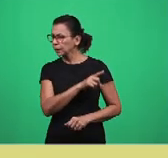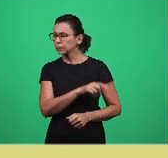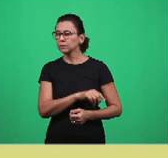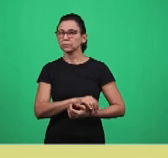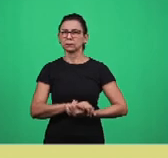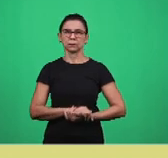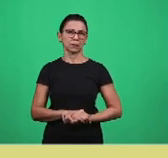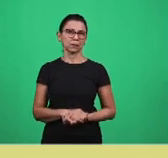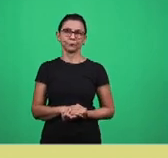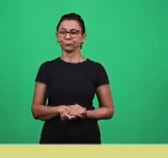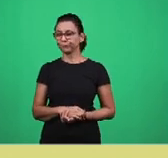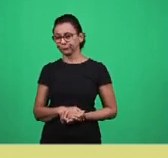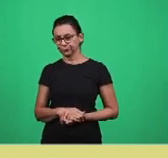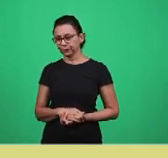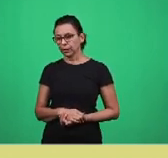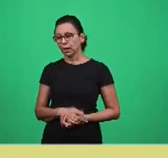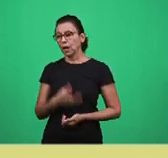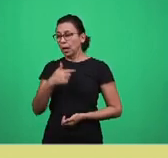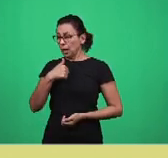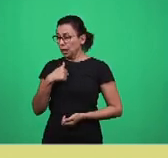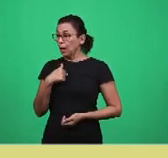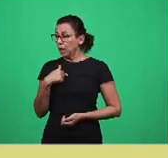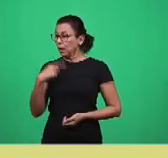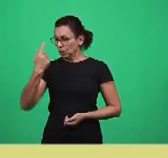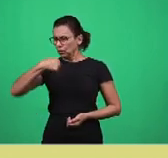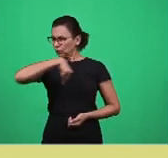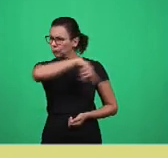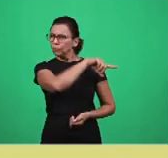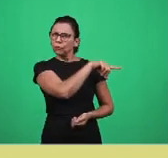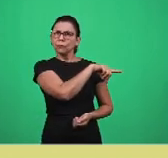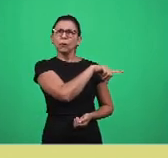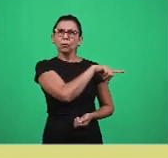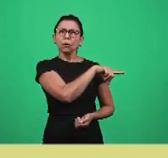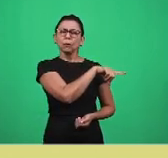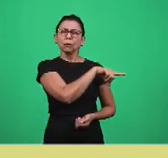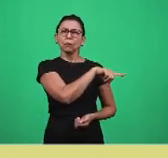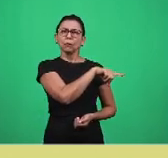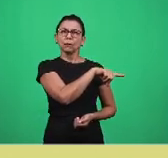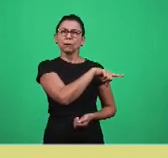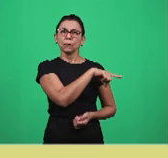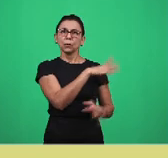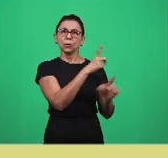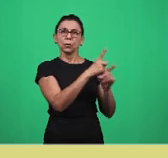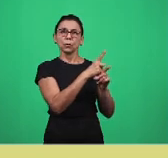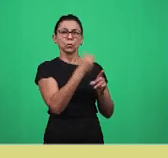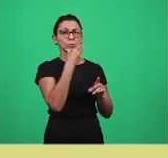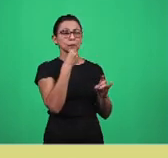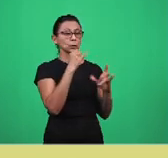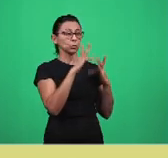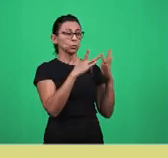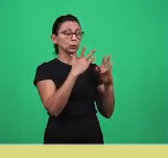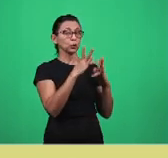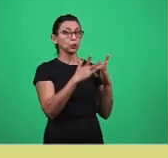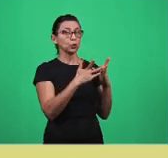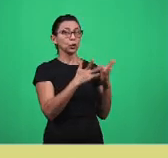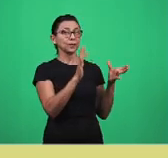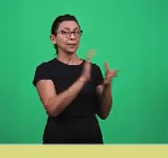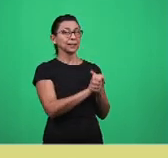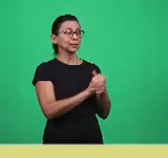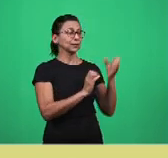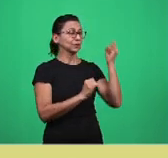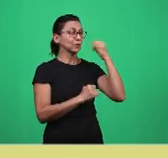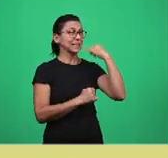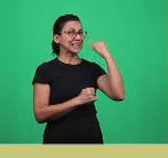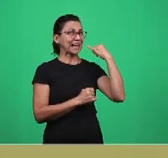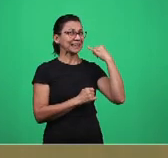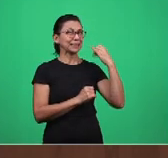est décidée, définie, elle a dit « j'irai ». Et elle est partie avec Eliezer et s'est mariée avec